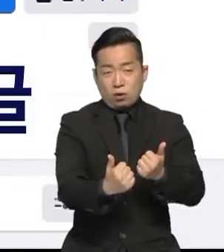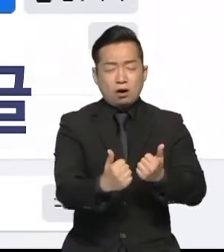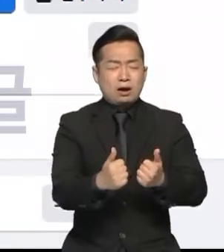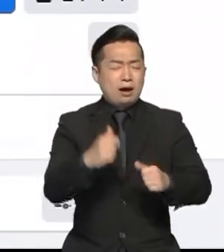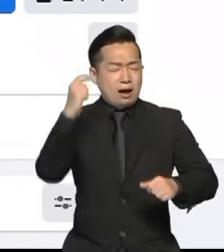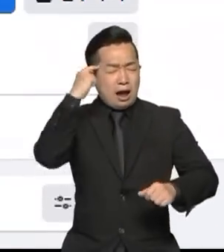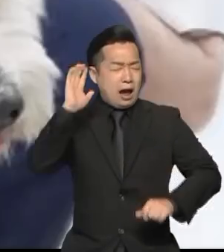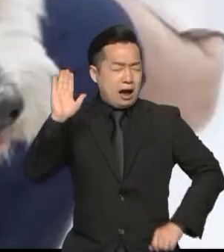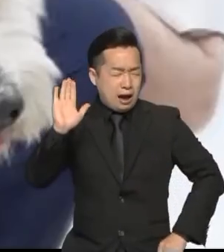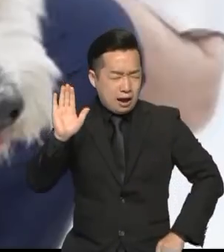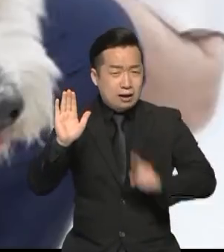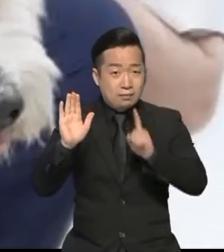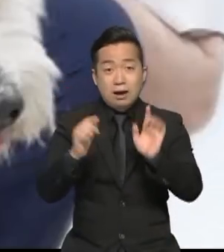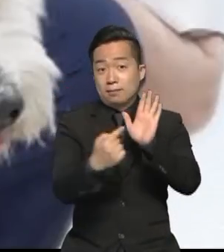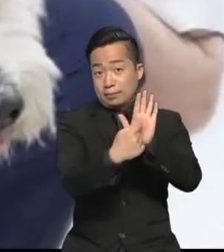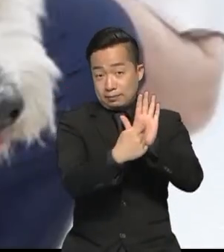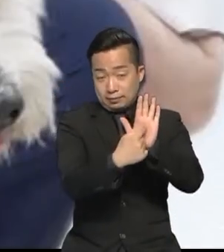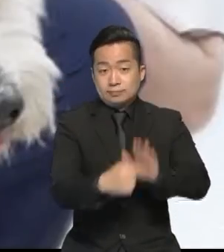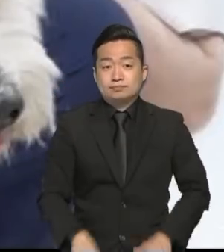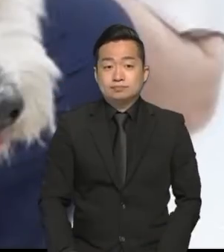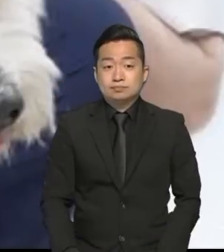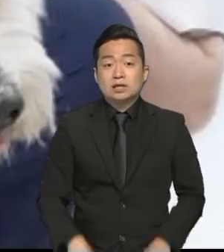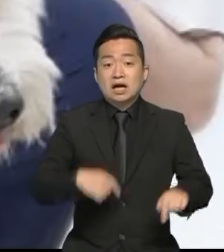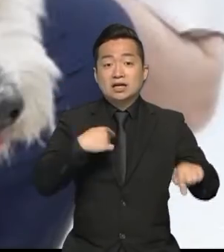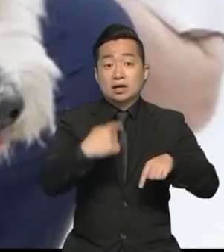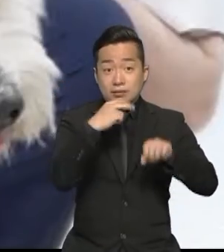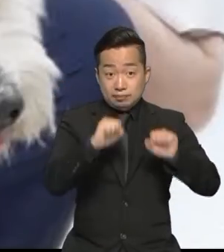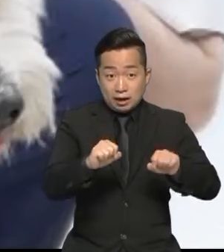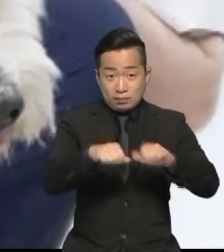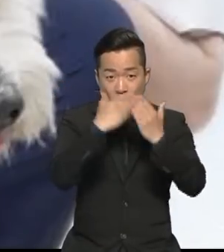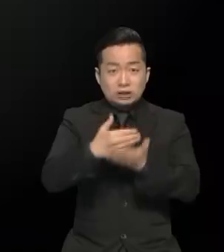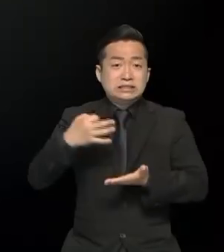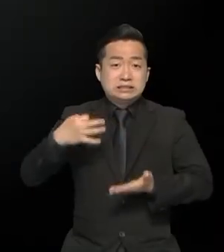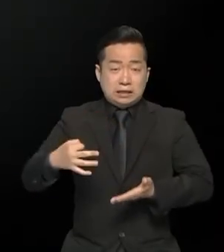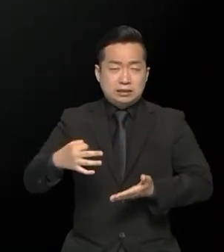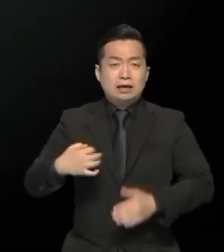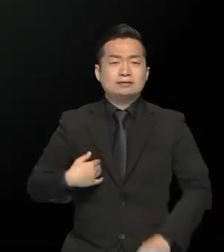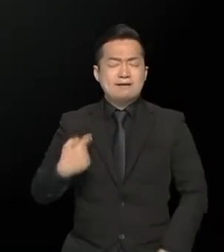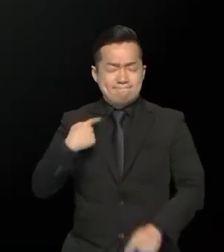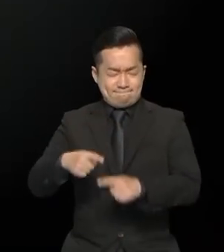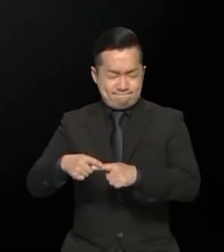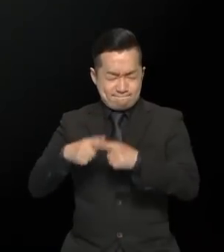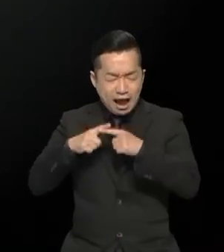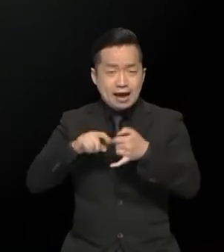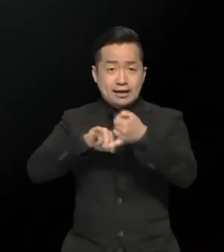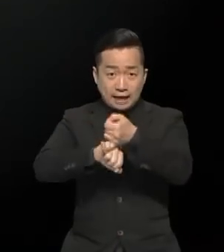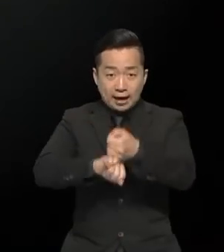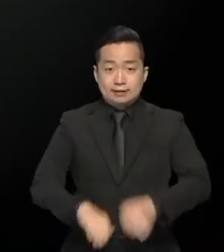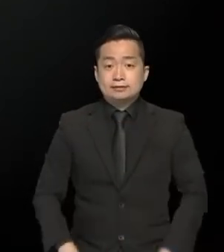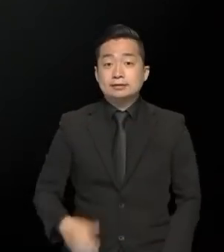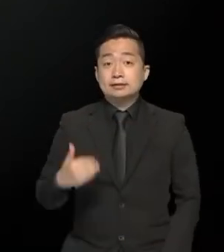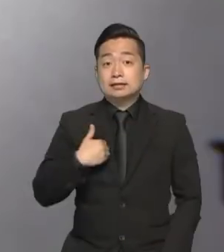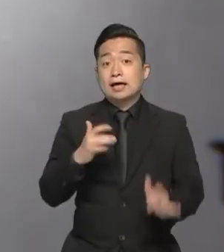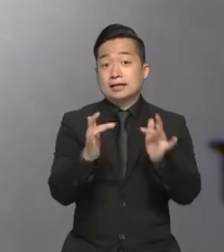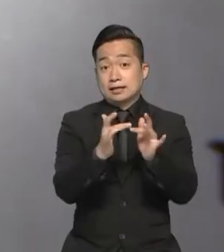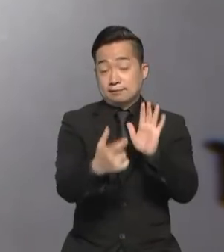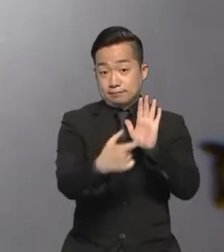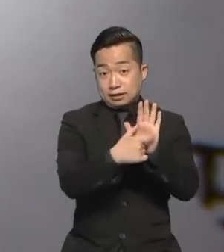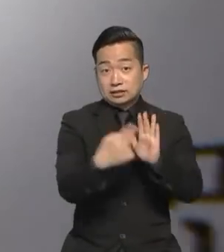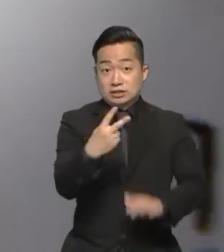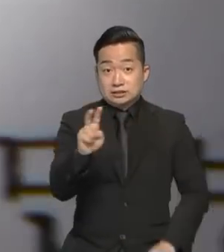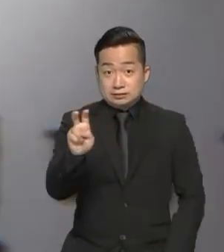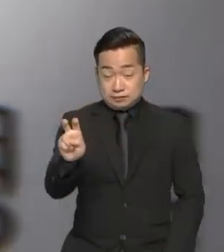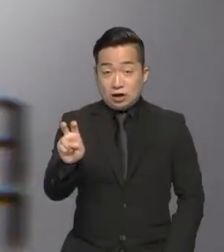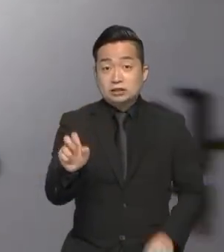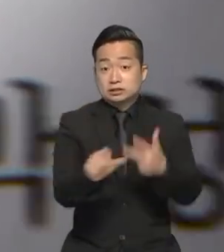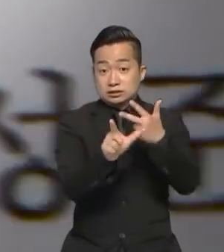올렸습니다. 어제 정치 생명과 전 재산을 걸겠다고 한 김 의원은 오늘은 SNS에 자신이 2021년 7월